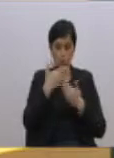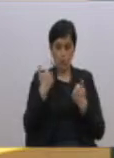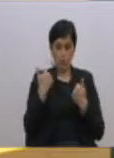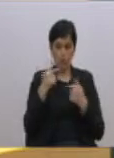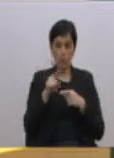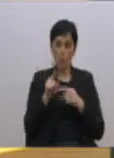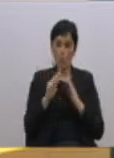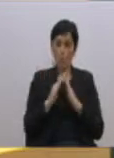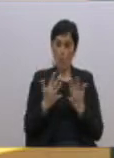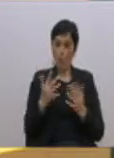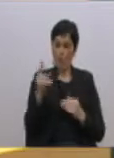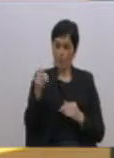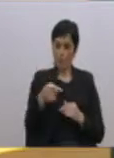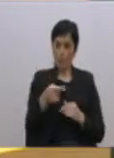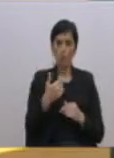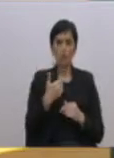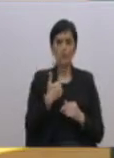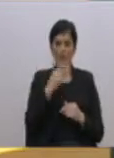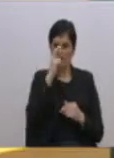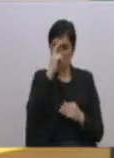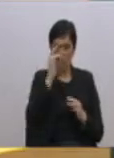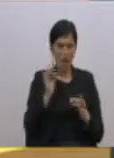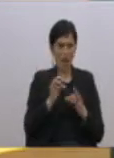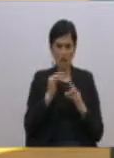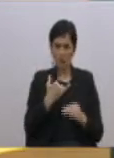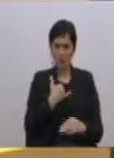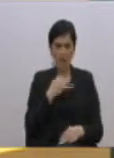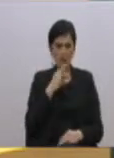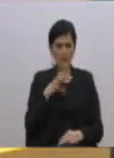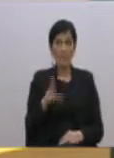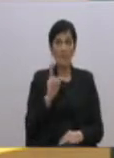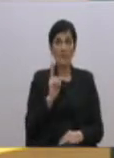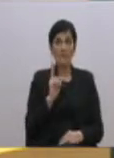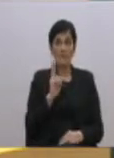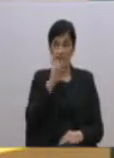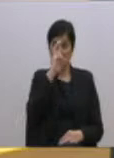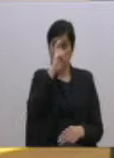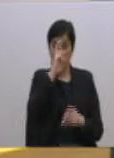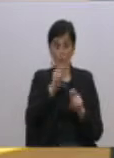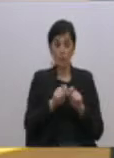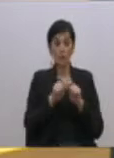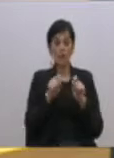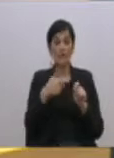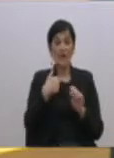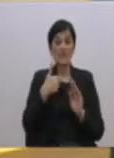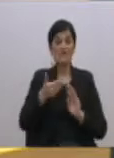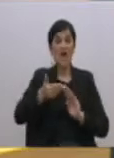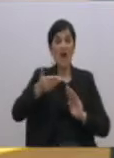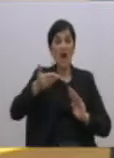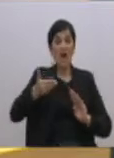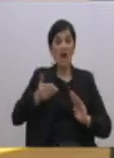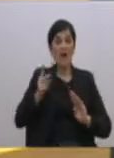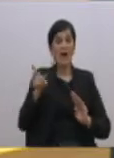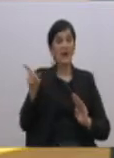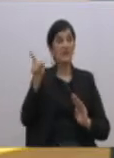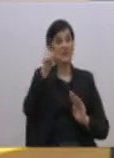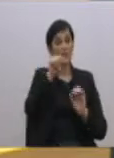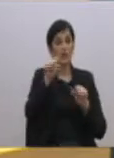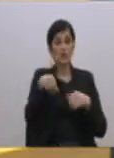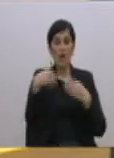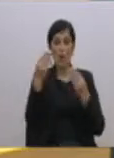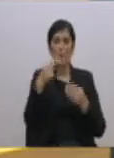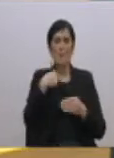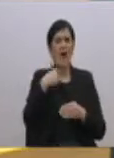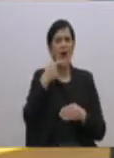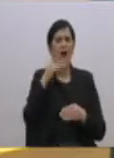mă uthod, vași ce e, s-a chemțipul, arazul s-ar cu neba. Imitor, ești nimic până ce e ziadre. Mie ce am să aș vorbea, mi ar mai putea